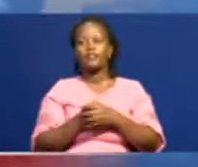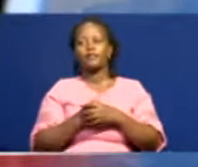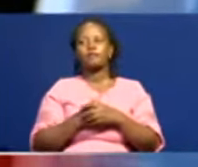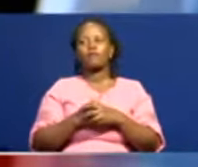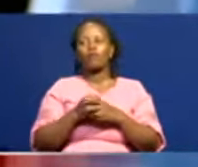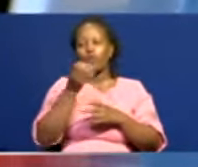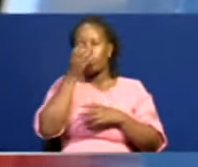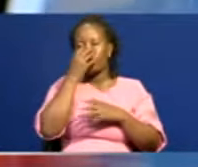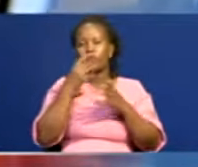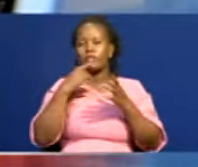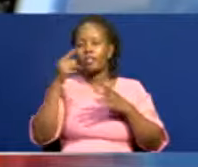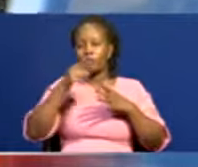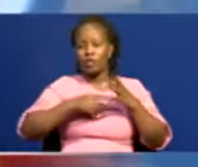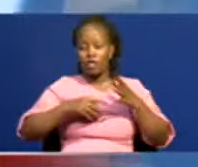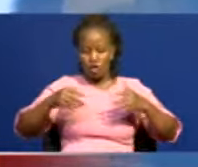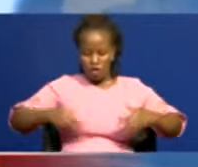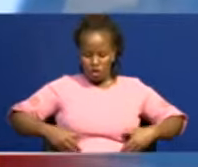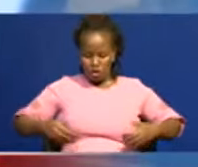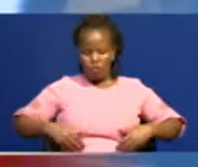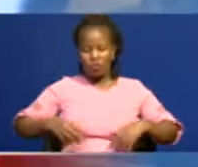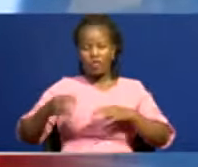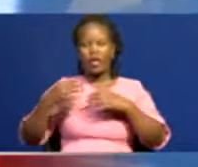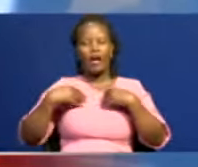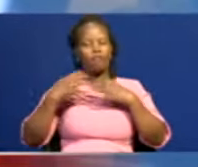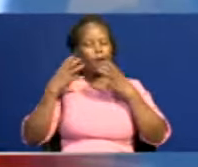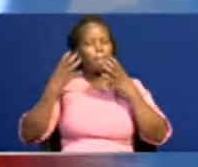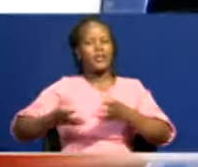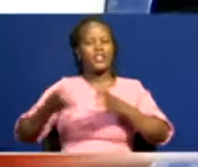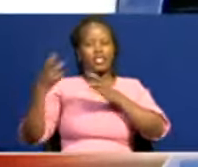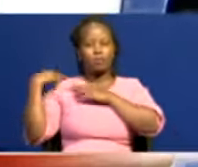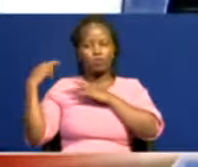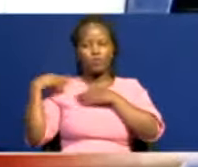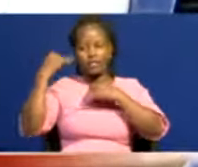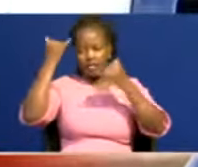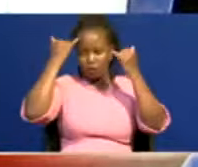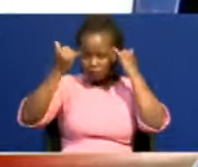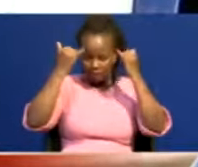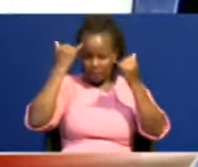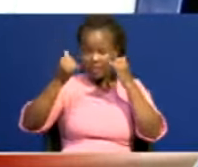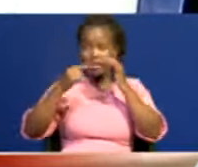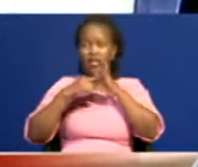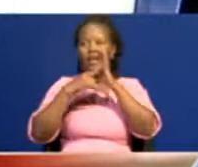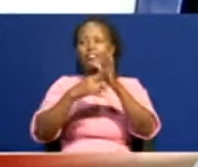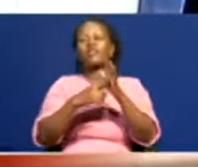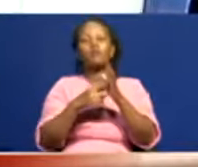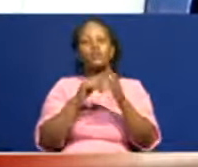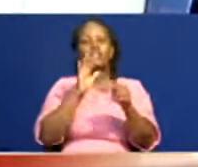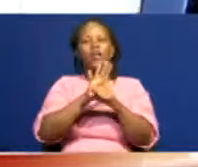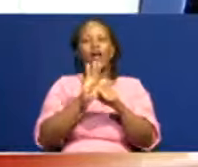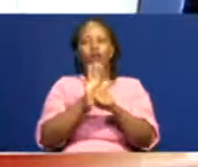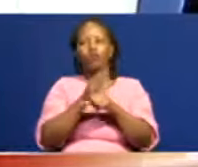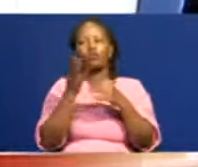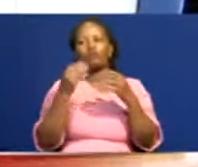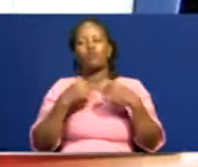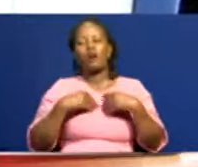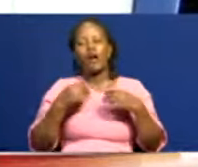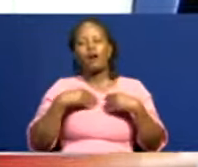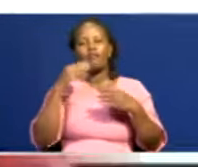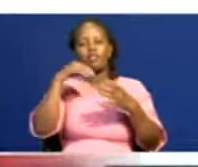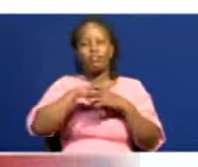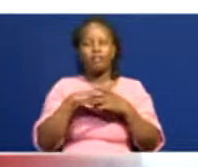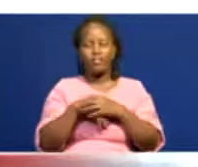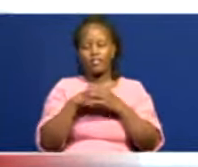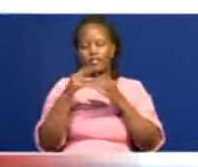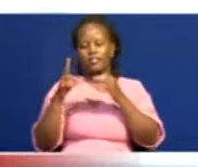Anasema vijana wanatekeleza jukumu muhimu katika ubunifu kwa kitaja mifano ya mipango ya ubunifu ya vijana iliyovutia uwekezaji wa dola milioni